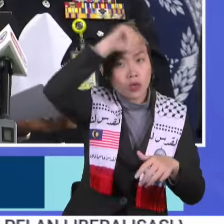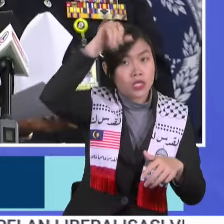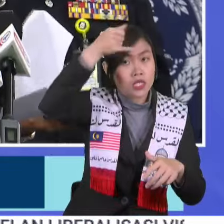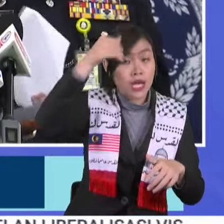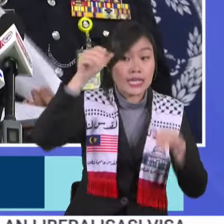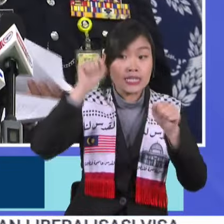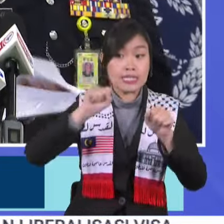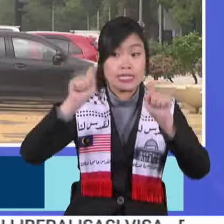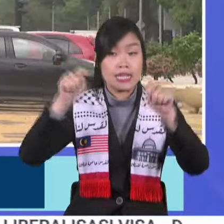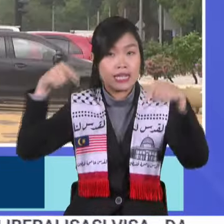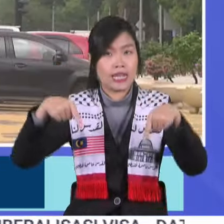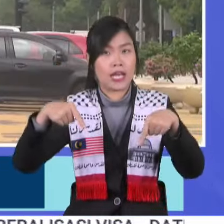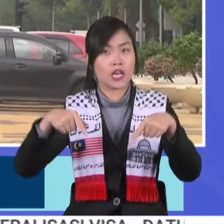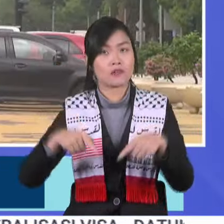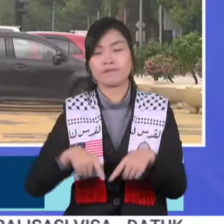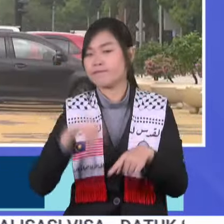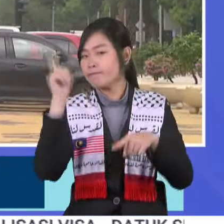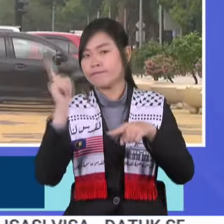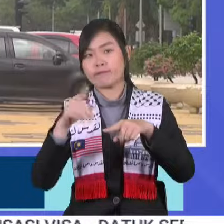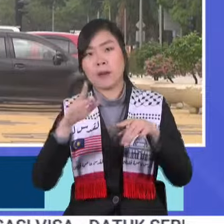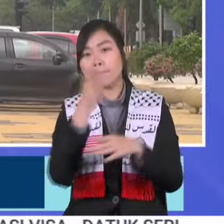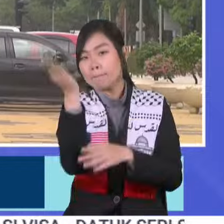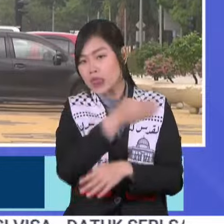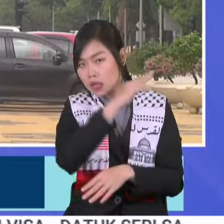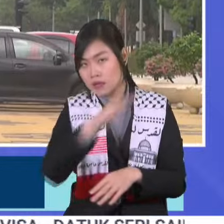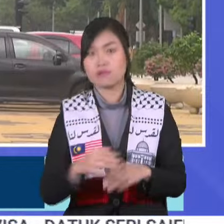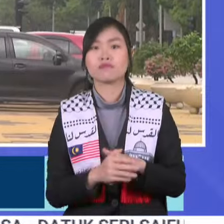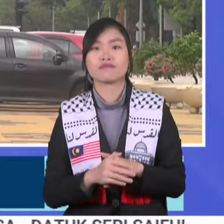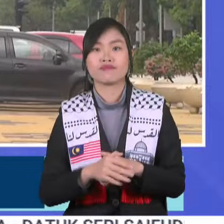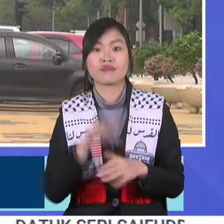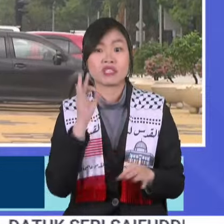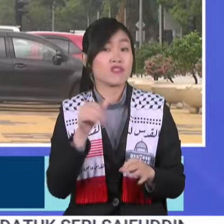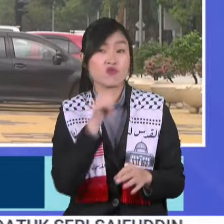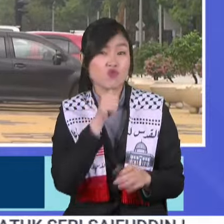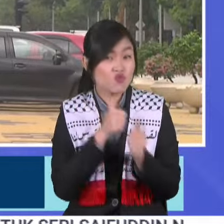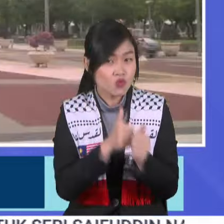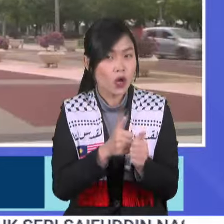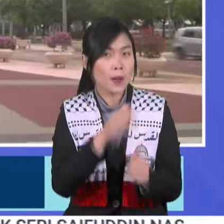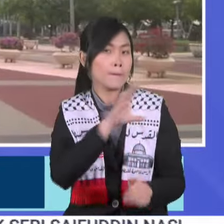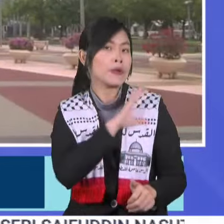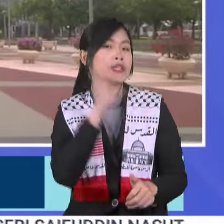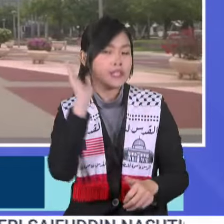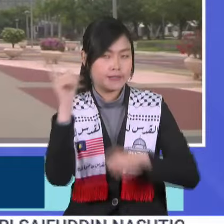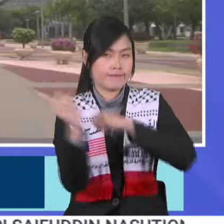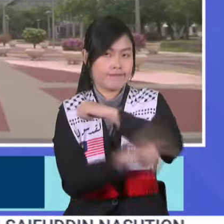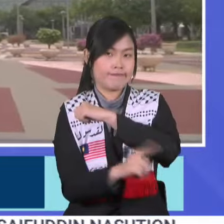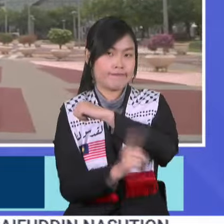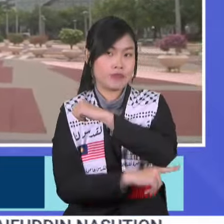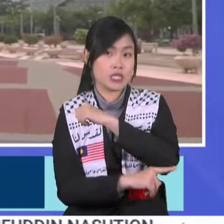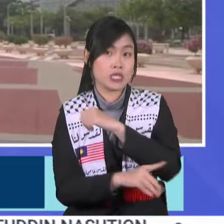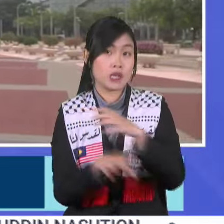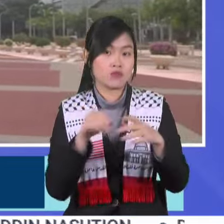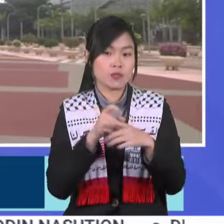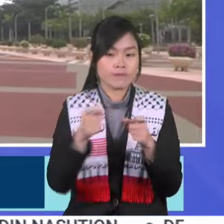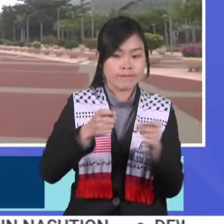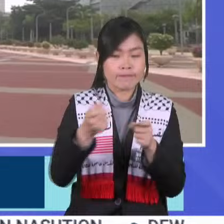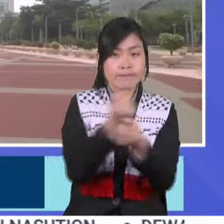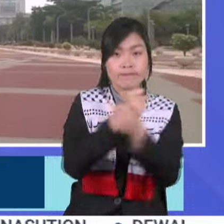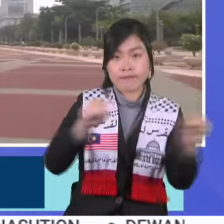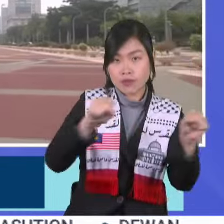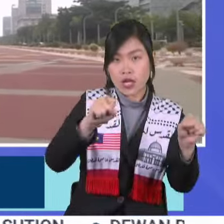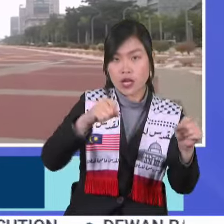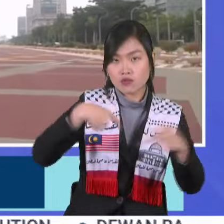Putrajaya Sabtu ini tidak meneruskan hasrat itu. Jika ingkar, polis akan melakukan tindakan sewajarnya termasuk kawalan